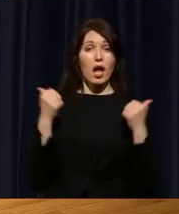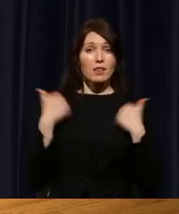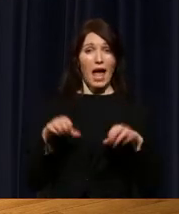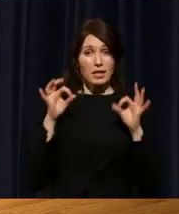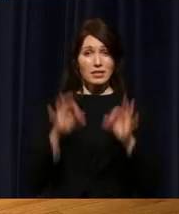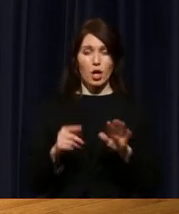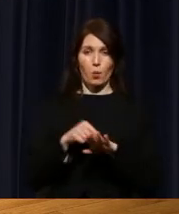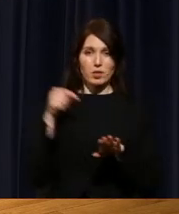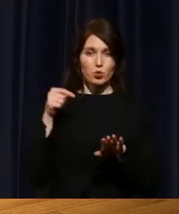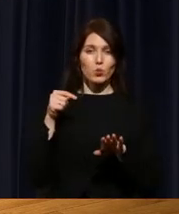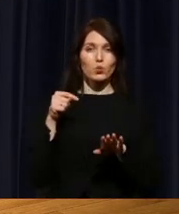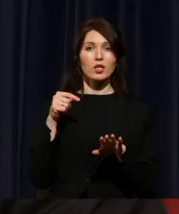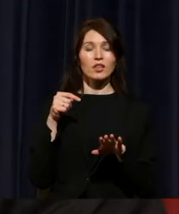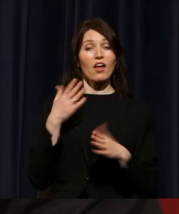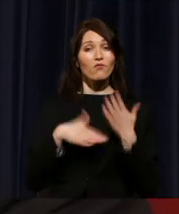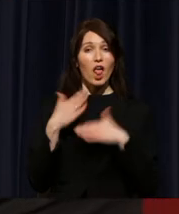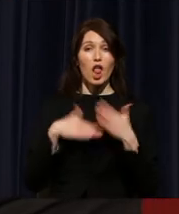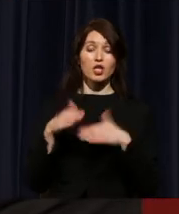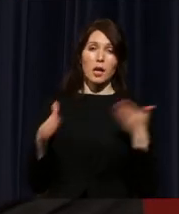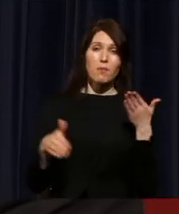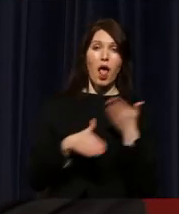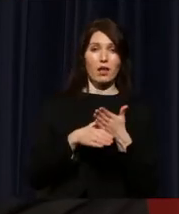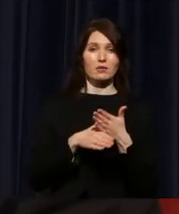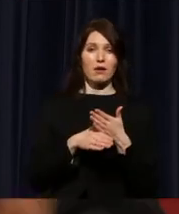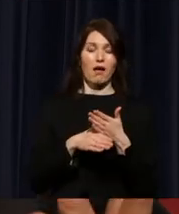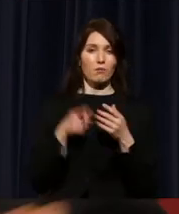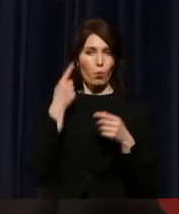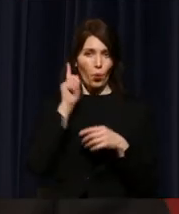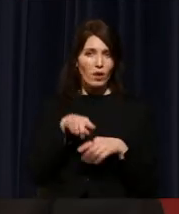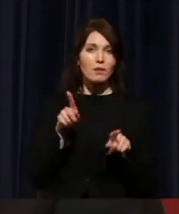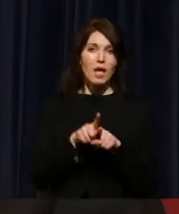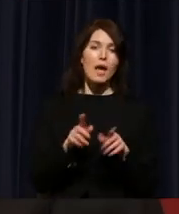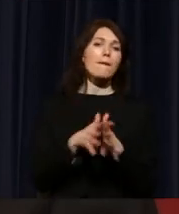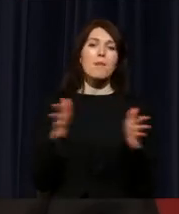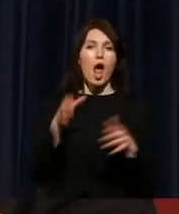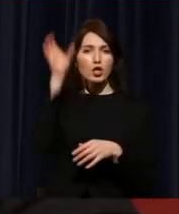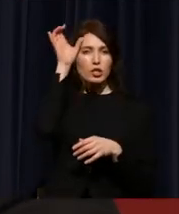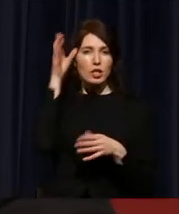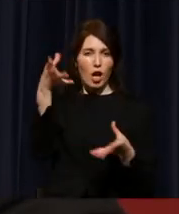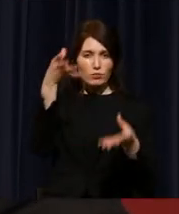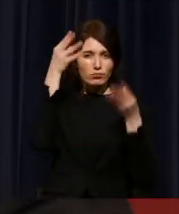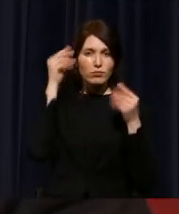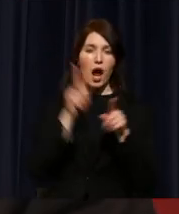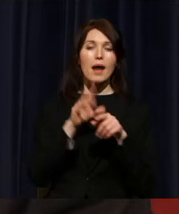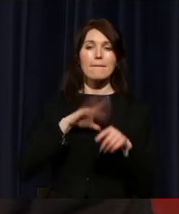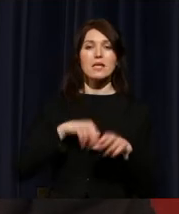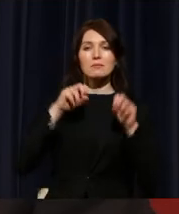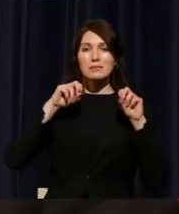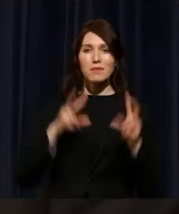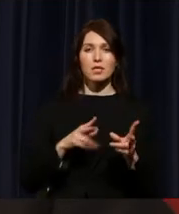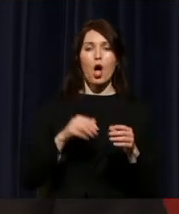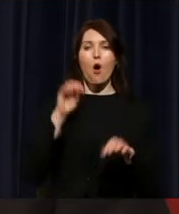izjūta, teiksim, vēlēšanās palīdzēt loģiski, bet arī plaša zināšana apjoms, un pēc tam specializācija